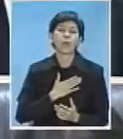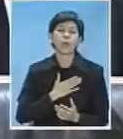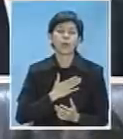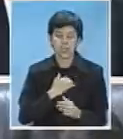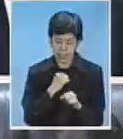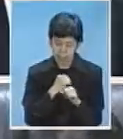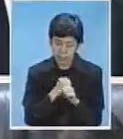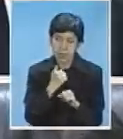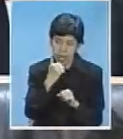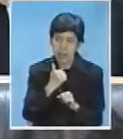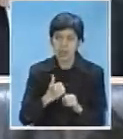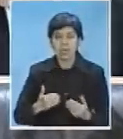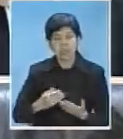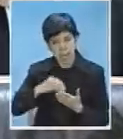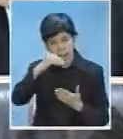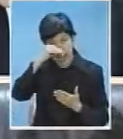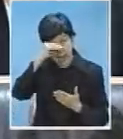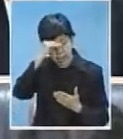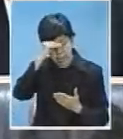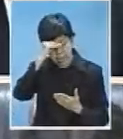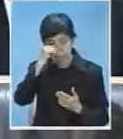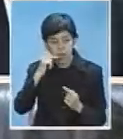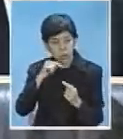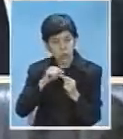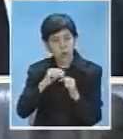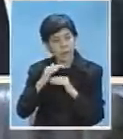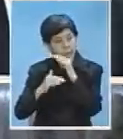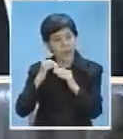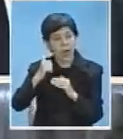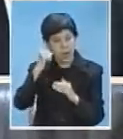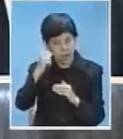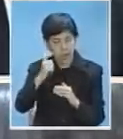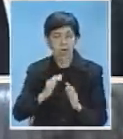ารถนำพาคุณภาพการศึกษาและทิศทางการศึกษาไทยไปได้ครับ ขอบ คุณครับ